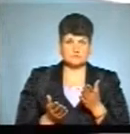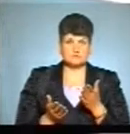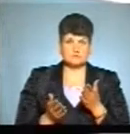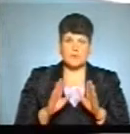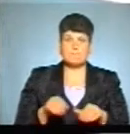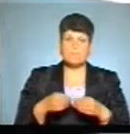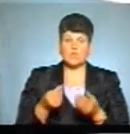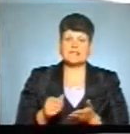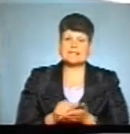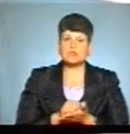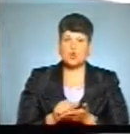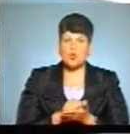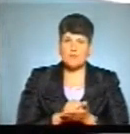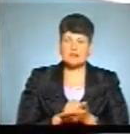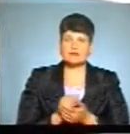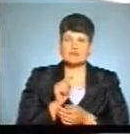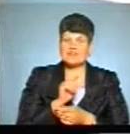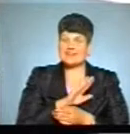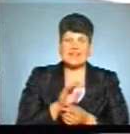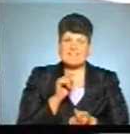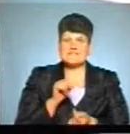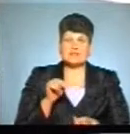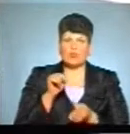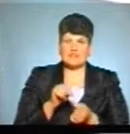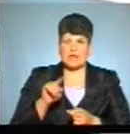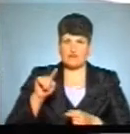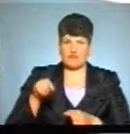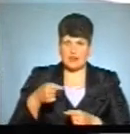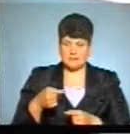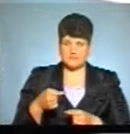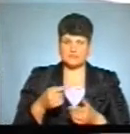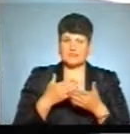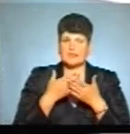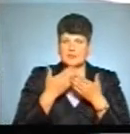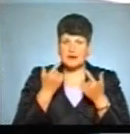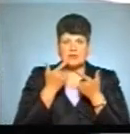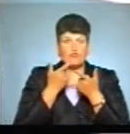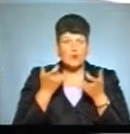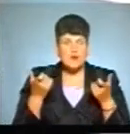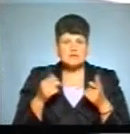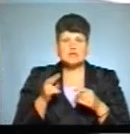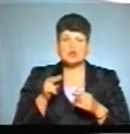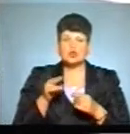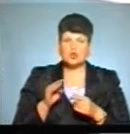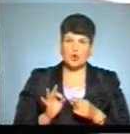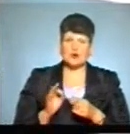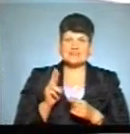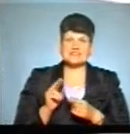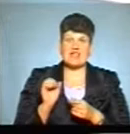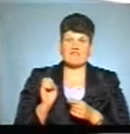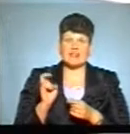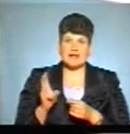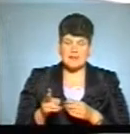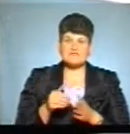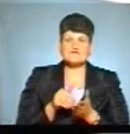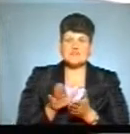подані документи і вони там не відповідають певним вимогам, відсутня якась певна інформація, то ЦВК, як правило,